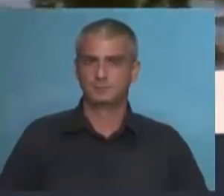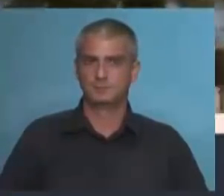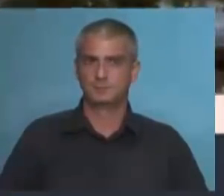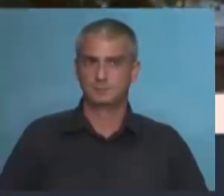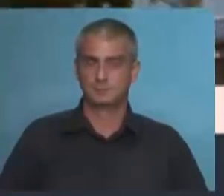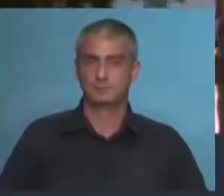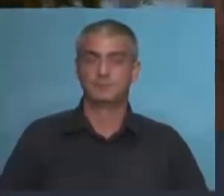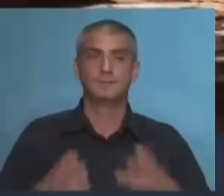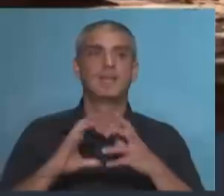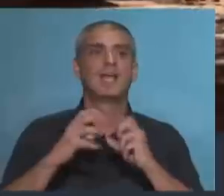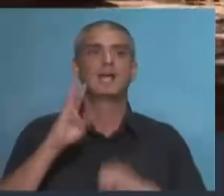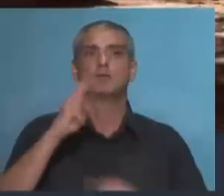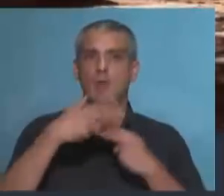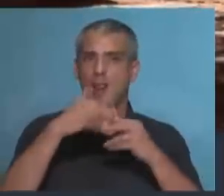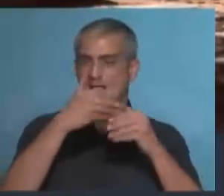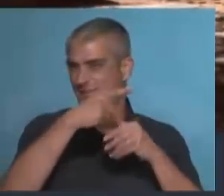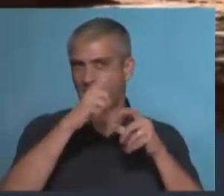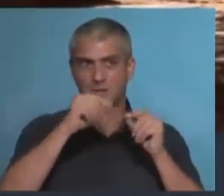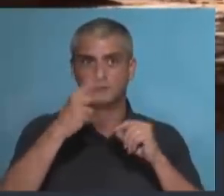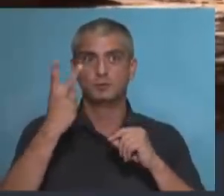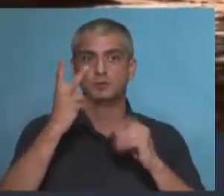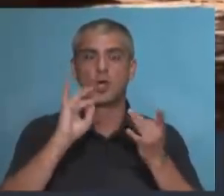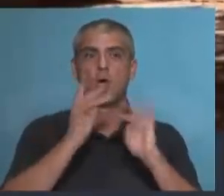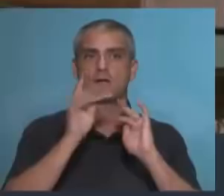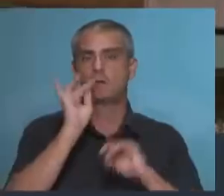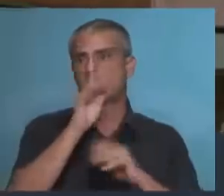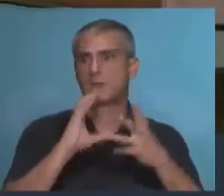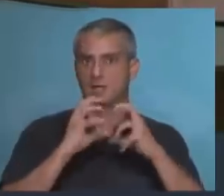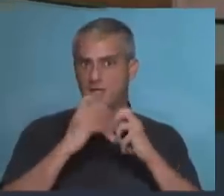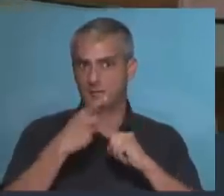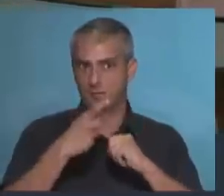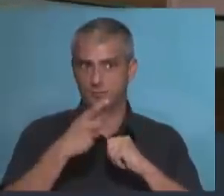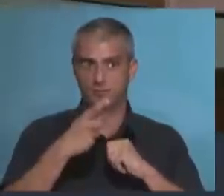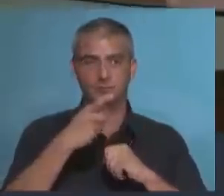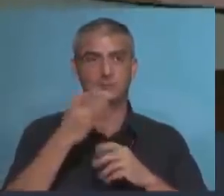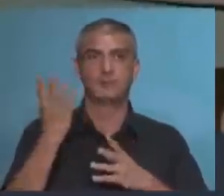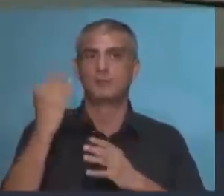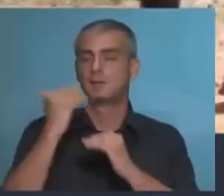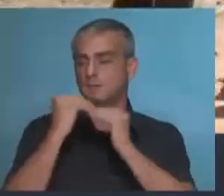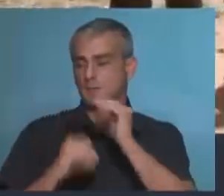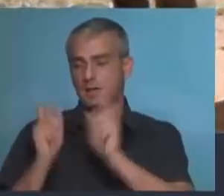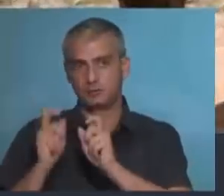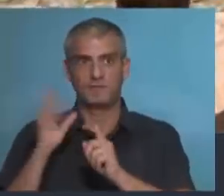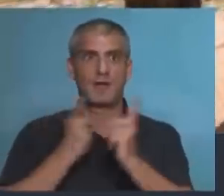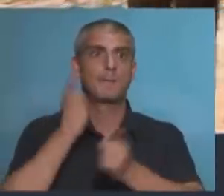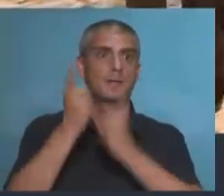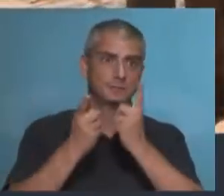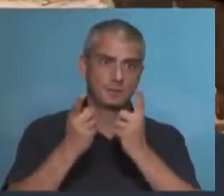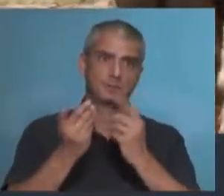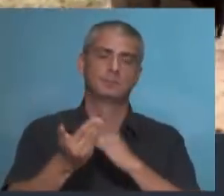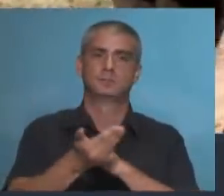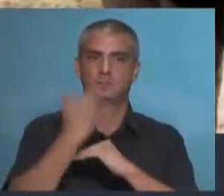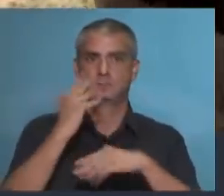בקרם שלום על גבול עזה חברו שני אויבים נגד הקיבוץ. תת אכלוס ובצמרים הקדימו תרופה